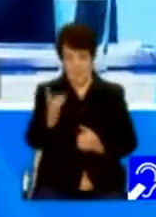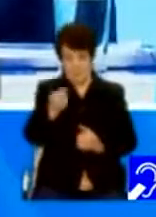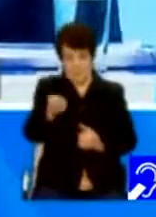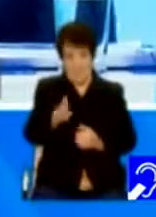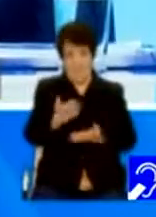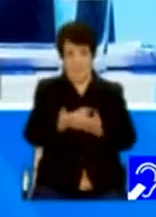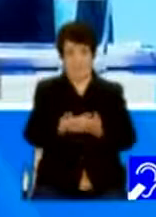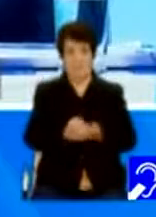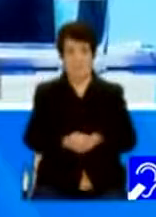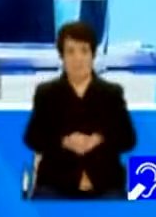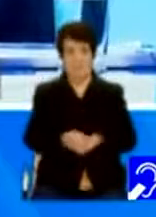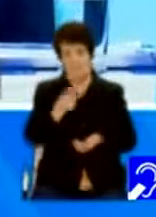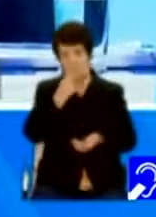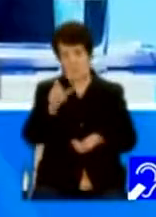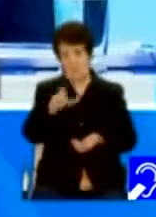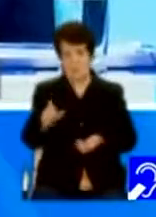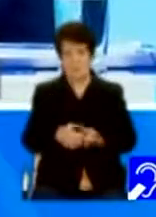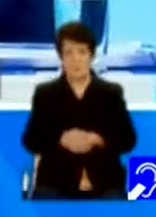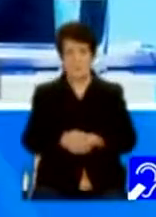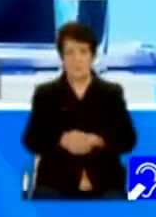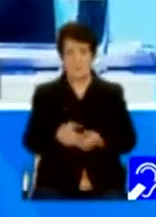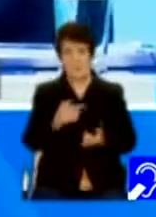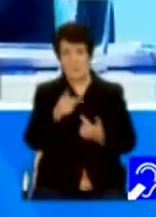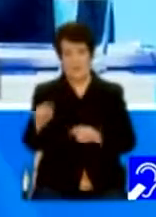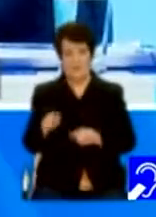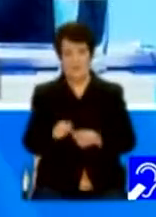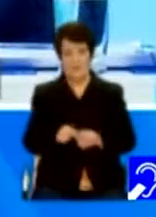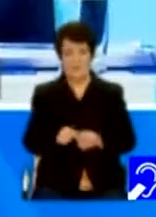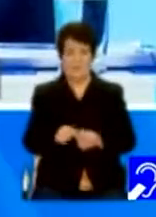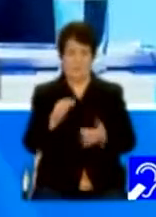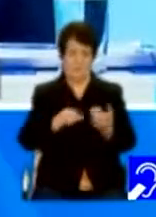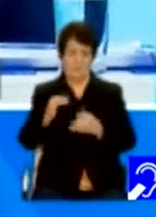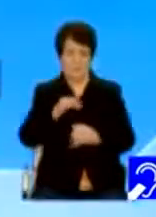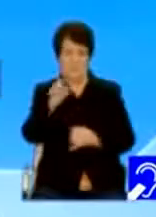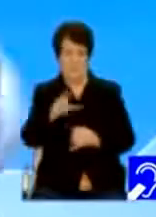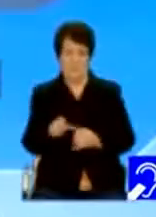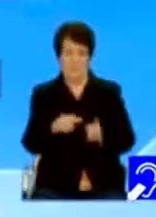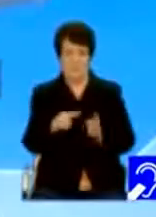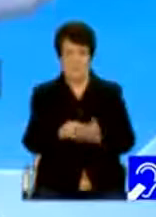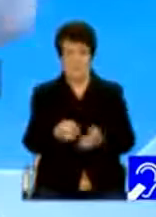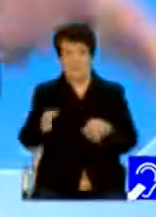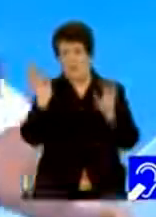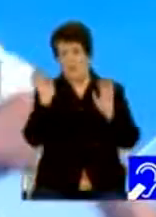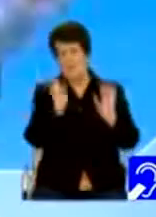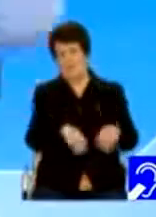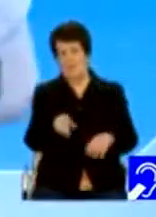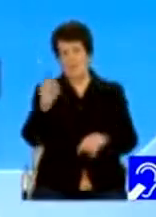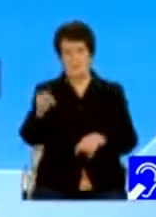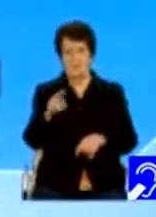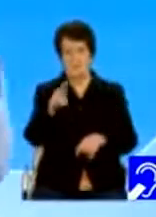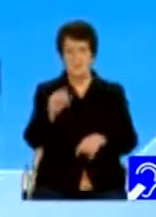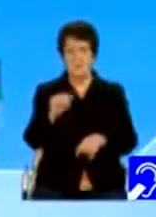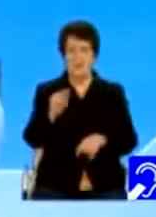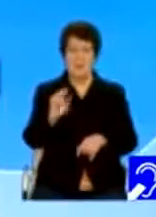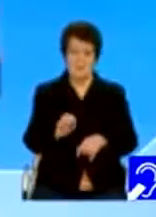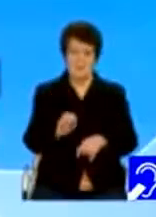fost zile trecute. Și mă duc să vorbesc cu oamenii. Noi avem o altă abordare, mergem să vorbim cu oamenii și îmi spun, ei, las că vine și așa de la pace.